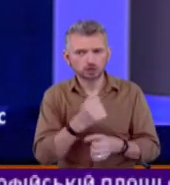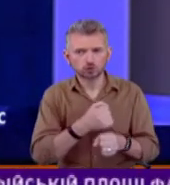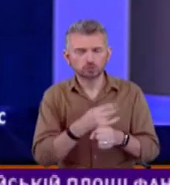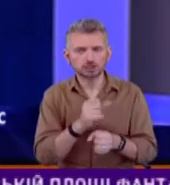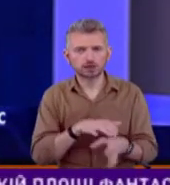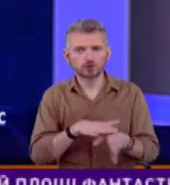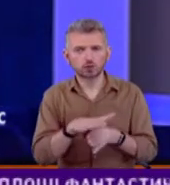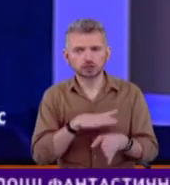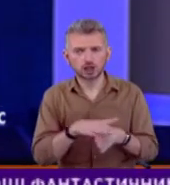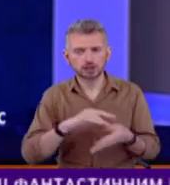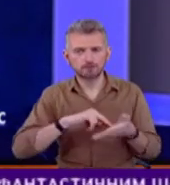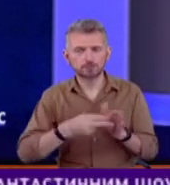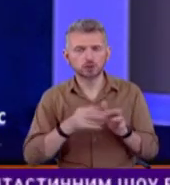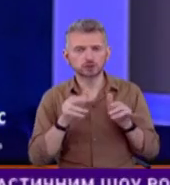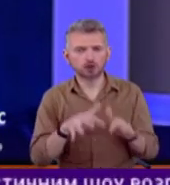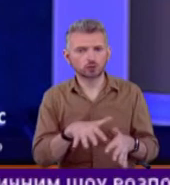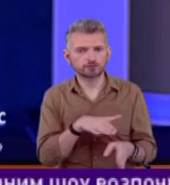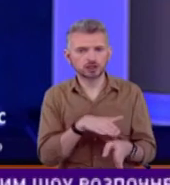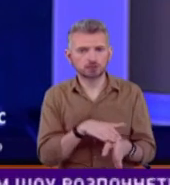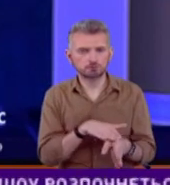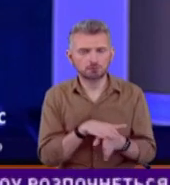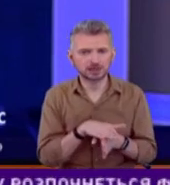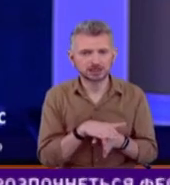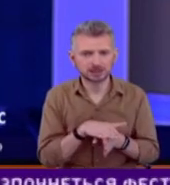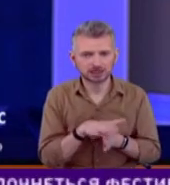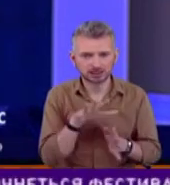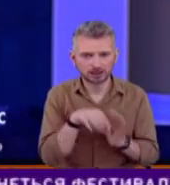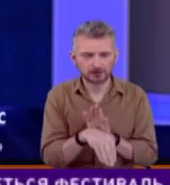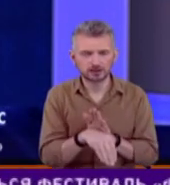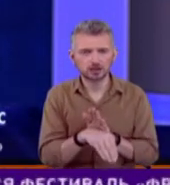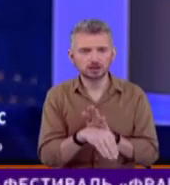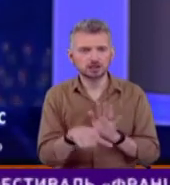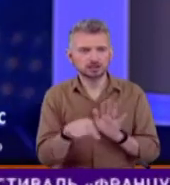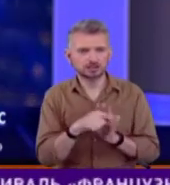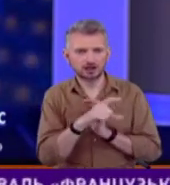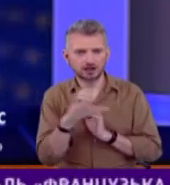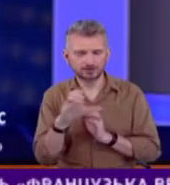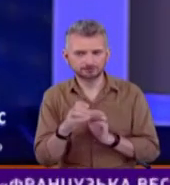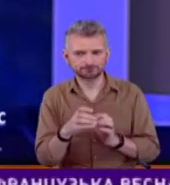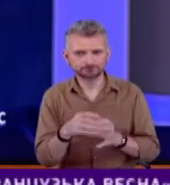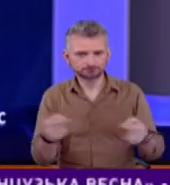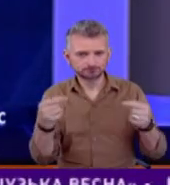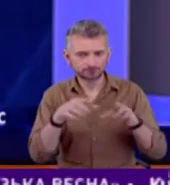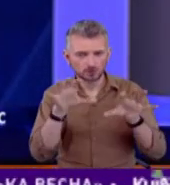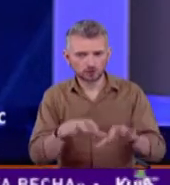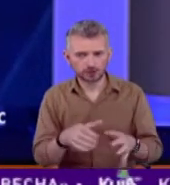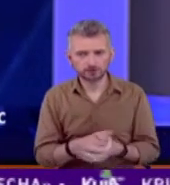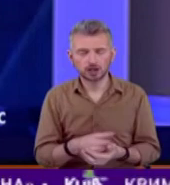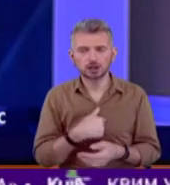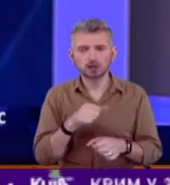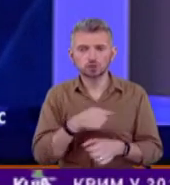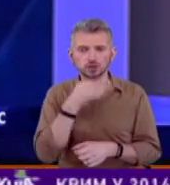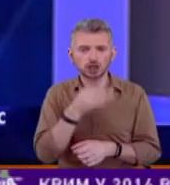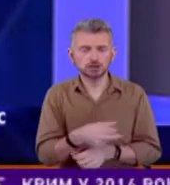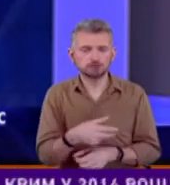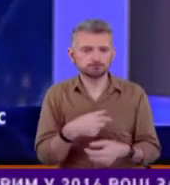виконання плану заходів імплементації з Європейським Союзом законодавства. Але я хочу сказати, що як мінімум три